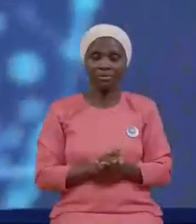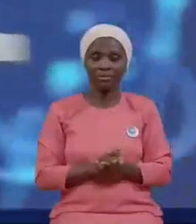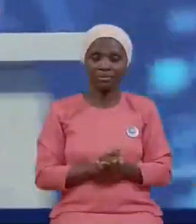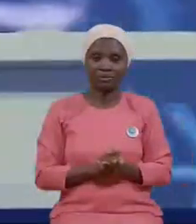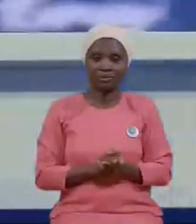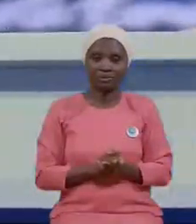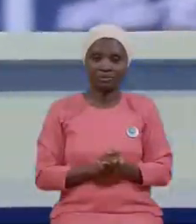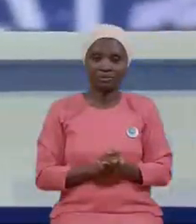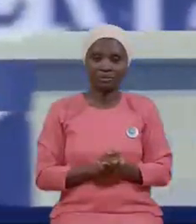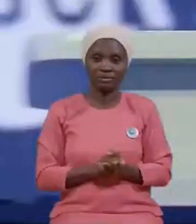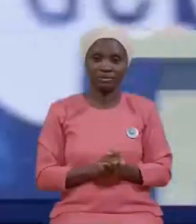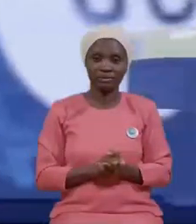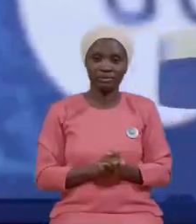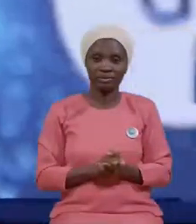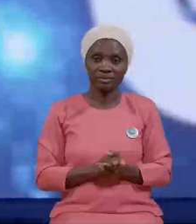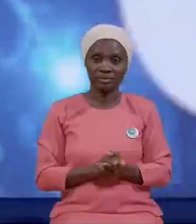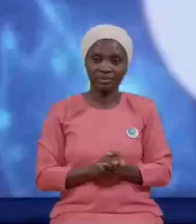Qui mentionne mon nom là-bas?